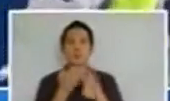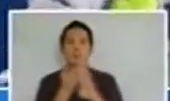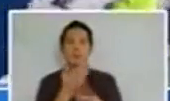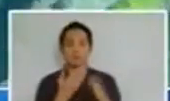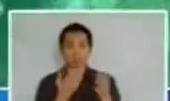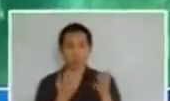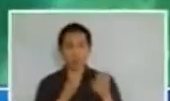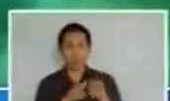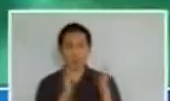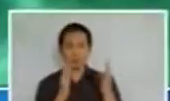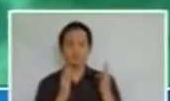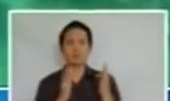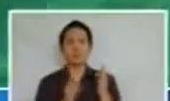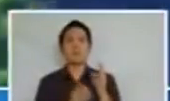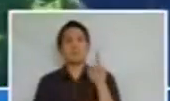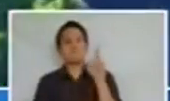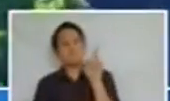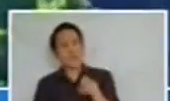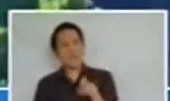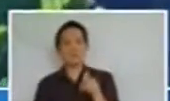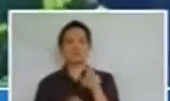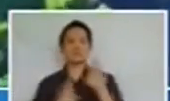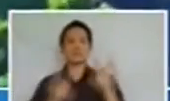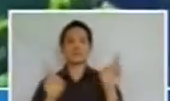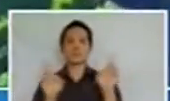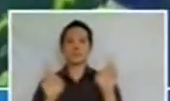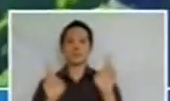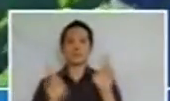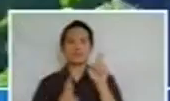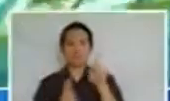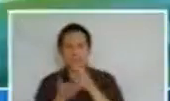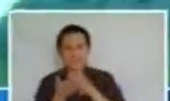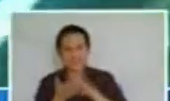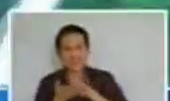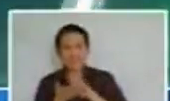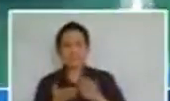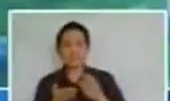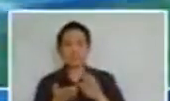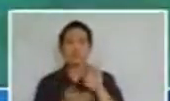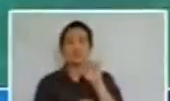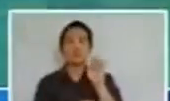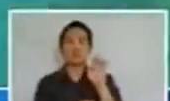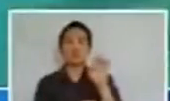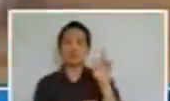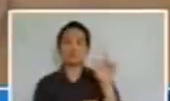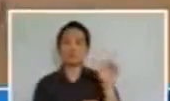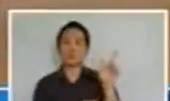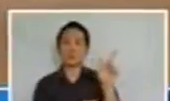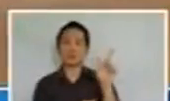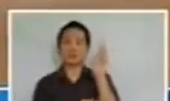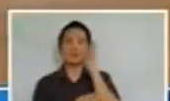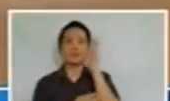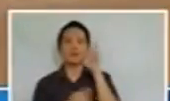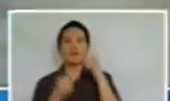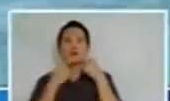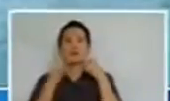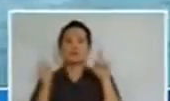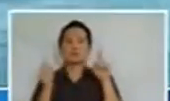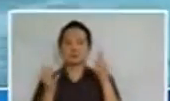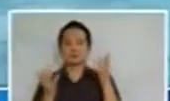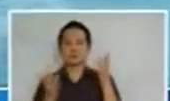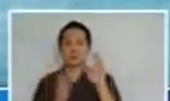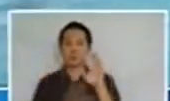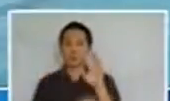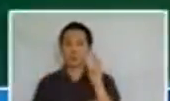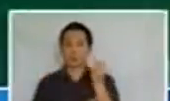namin makakontribute sa national economy because tourism is a number one contributor to our national GDP.